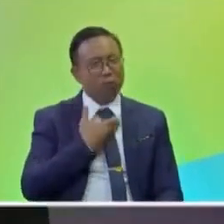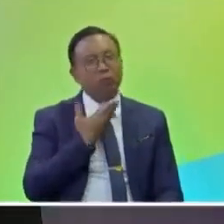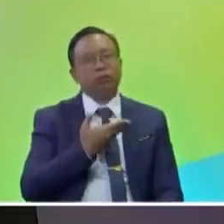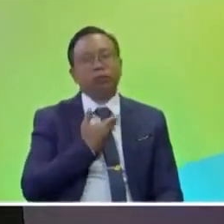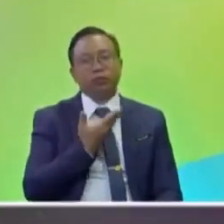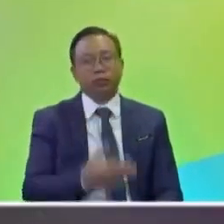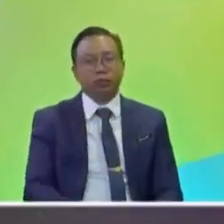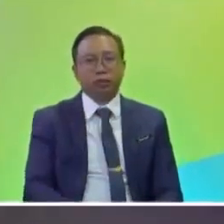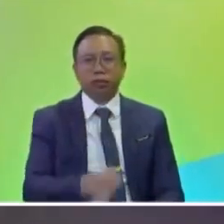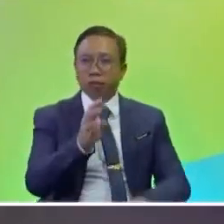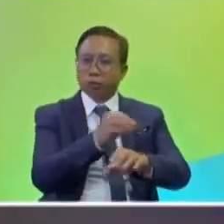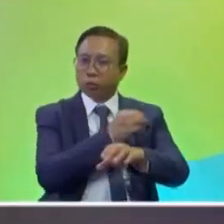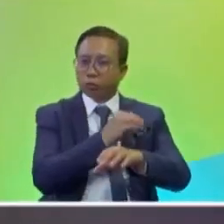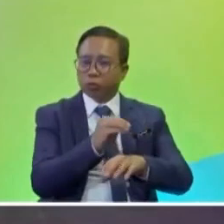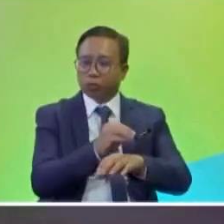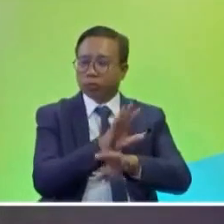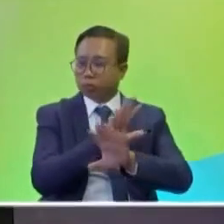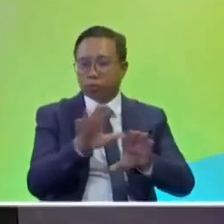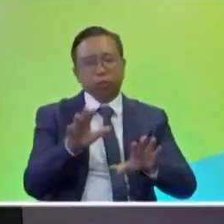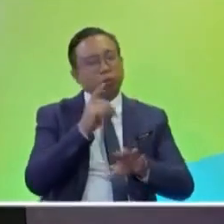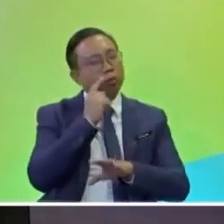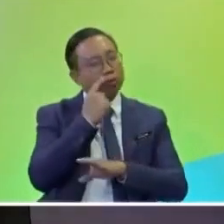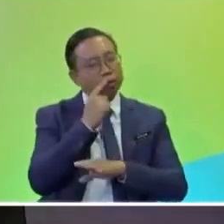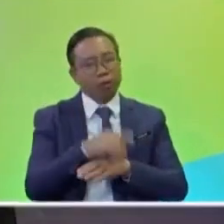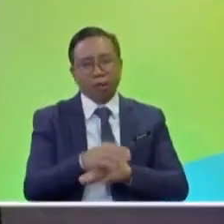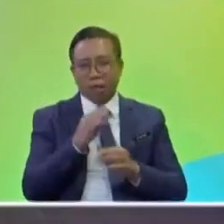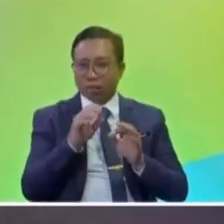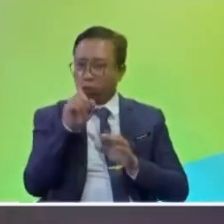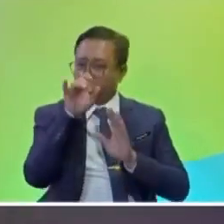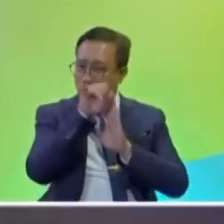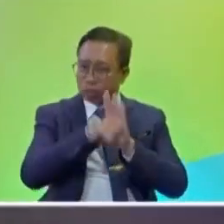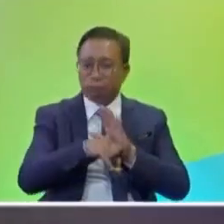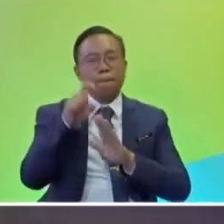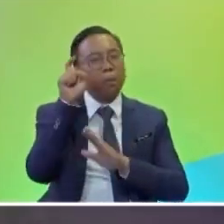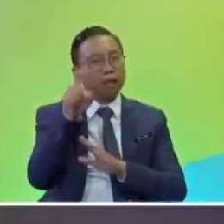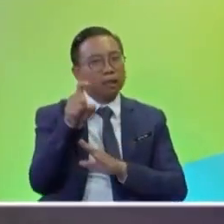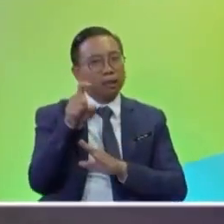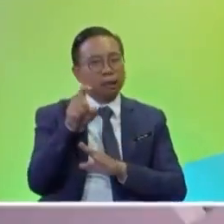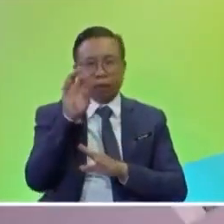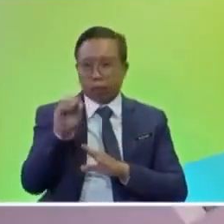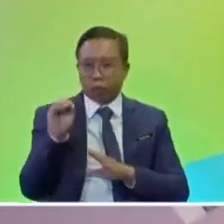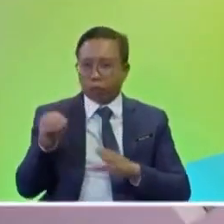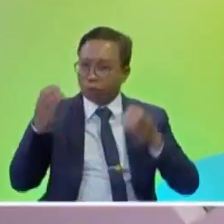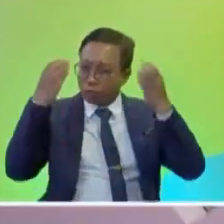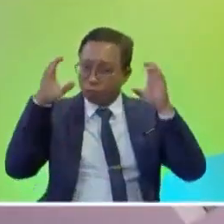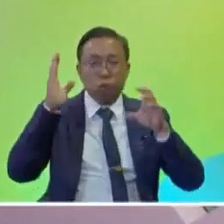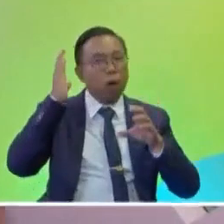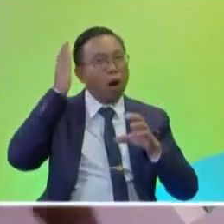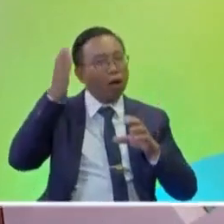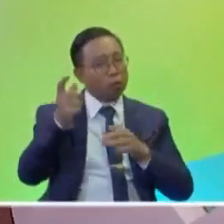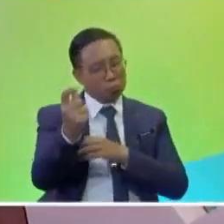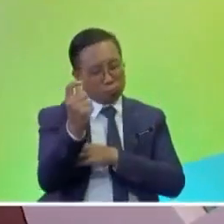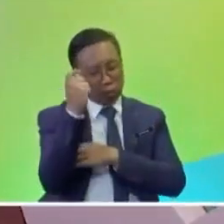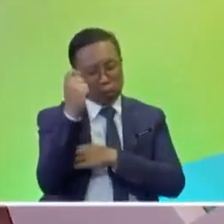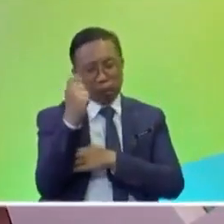Seronok. Muzik tak pernah menjemukan. Betul. Kalau satu jam pun cikgu pasti dia, murid-murid cikgu akan bertenaga.